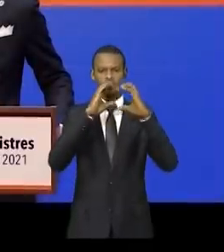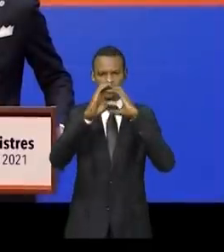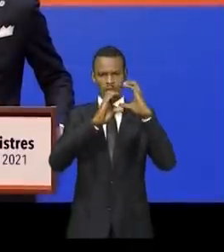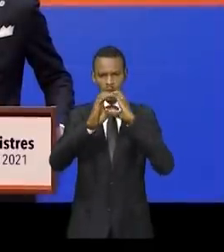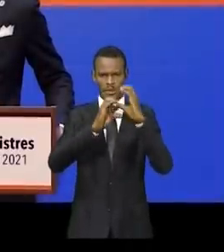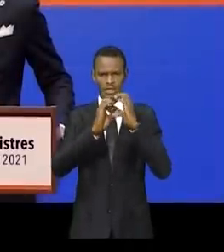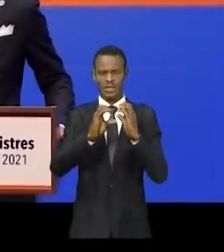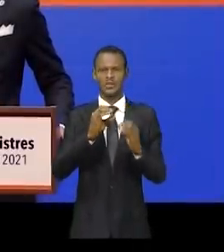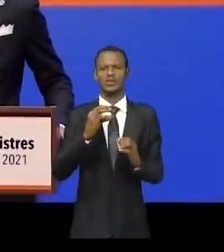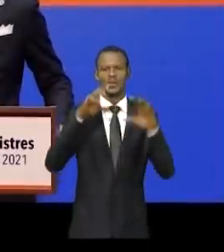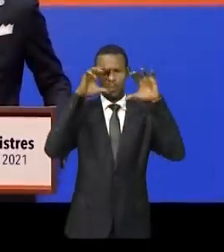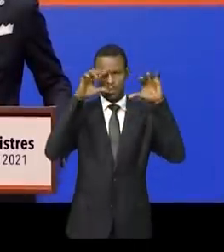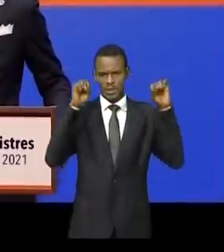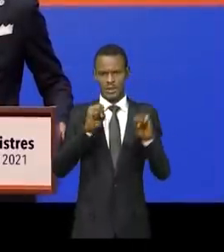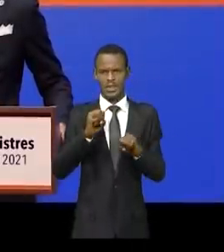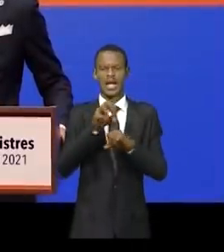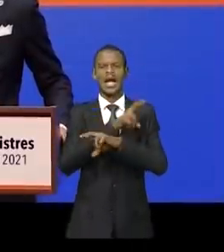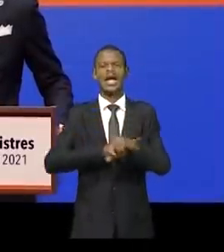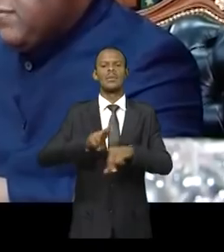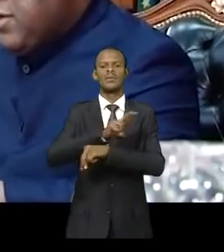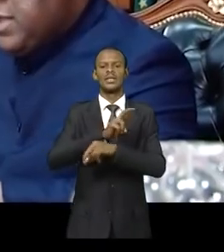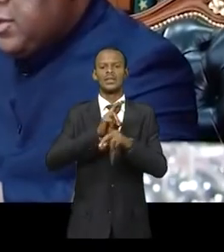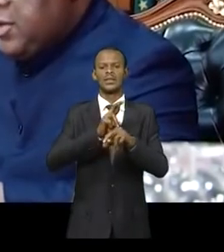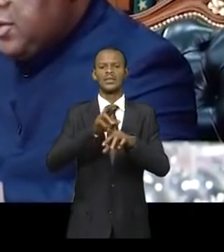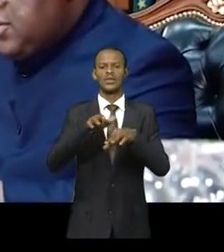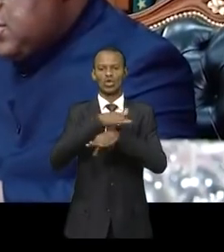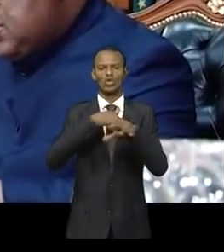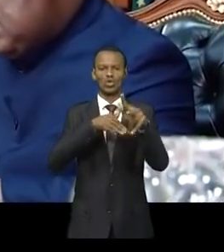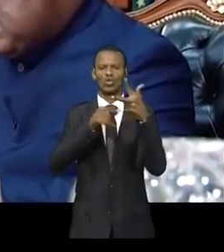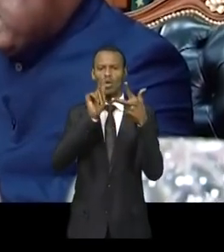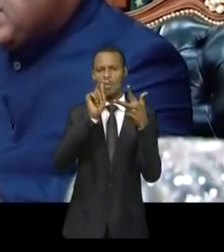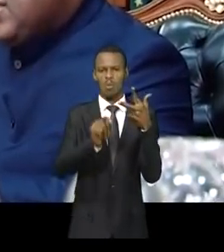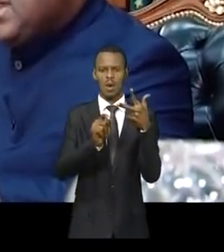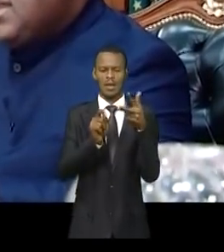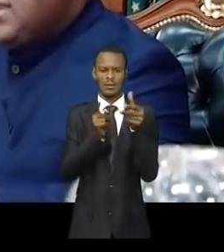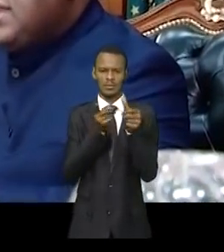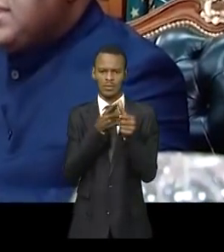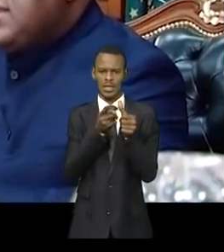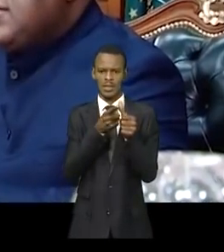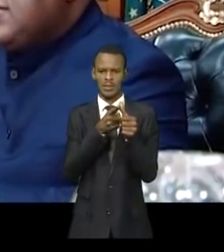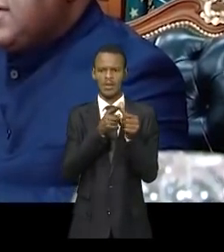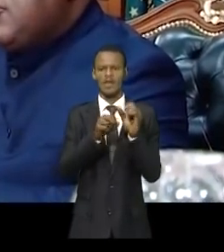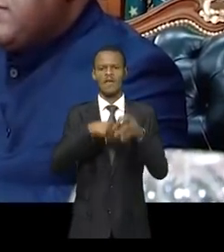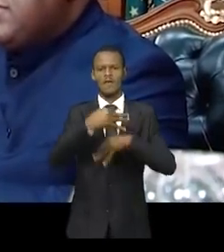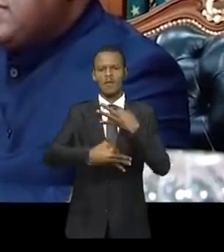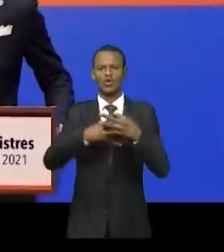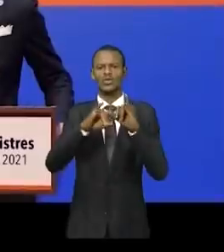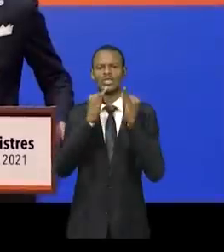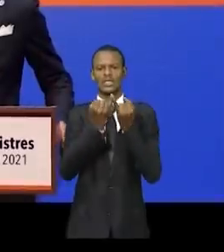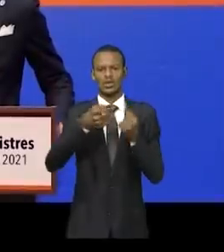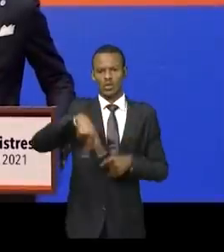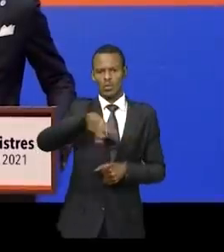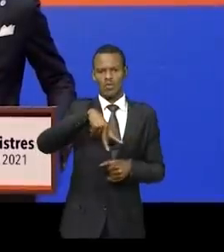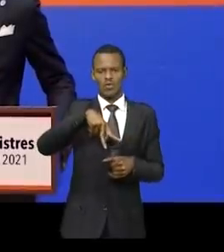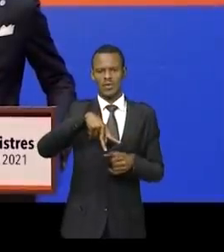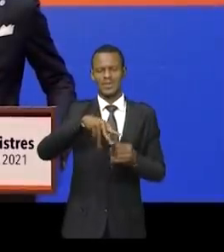président de la République a porté sur trois points, à savoir 1. Du fonctionnement de nos institutions provinciales. Préoccupé par